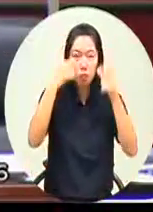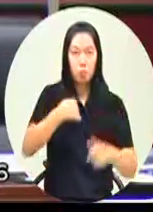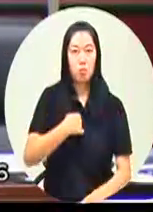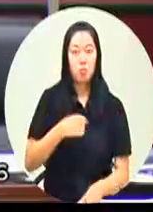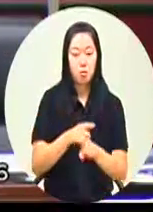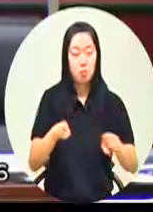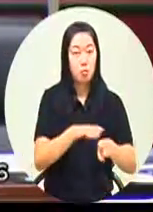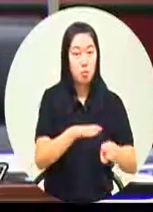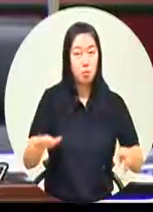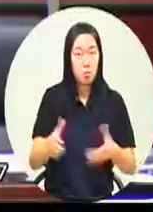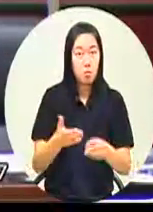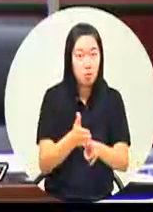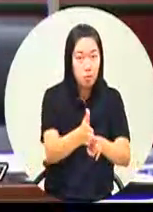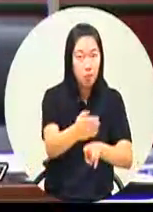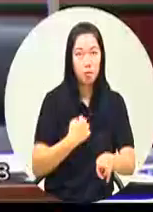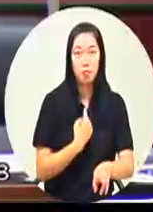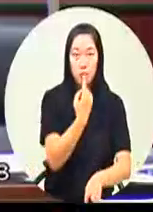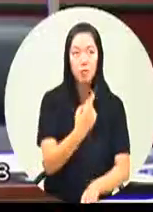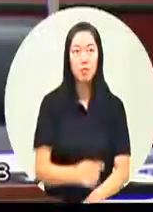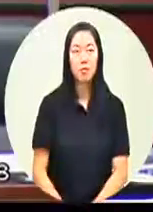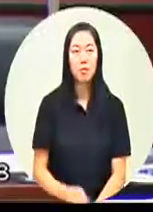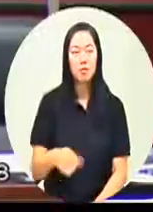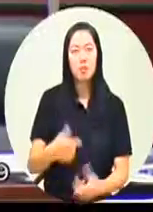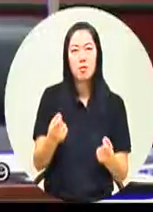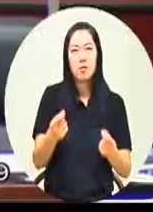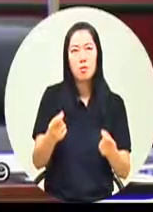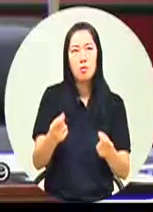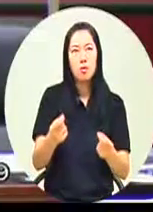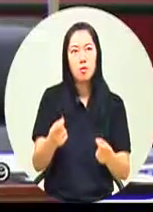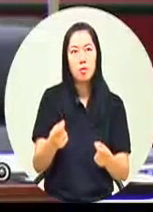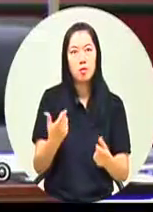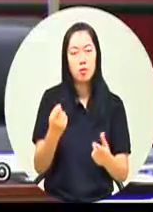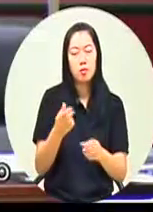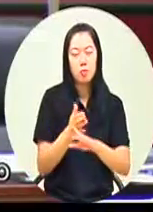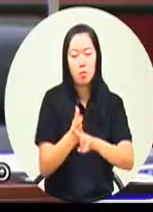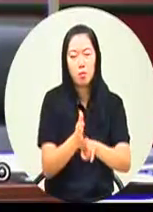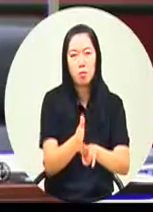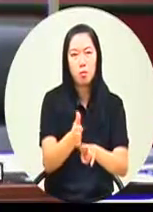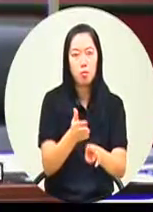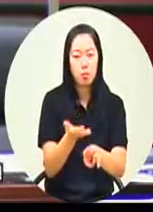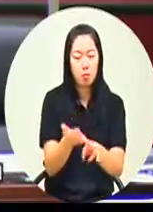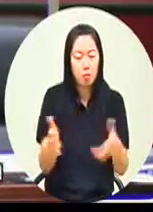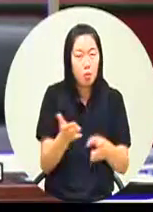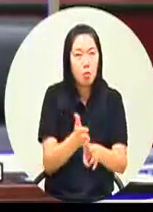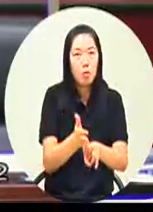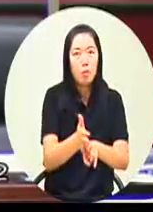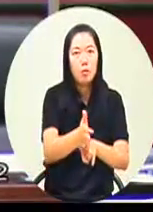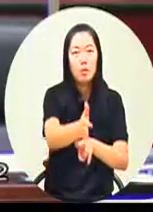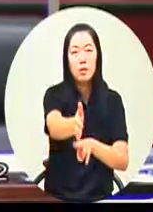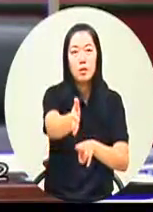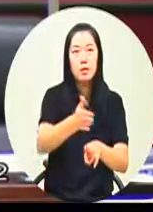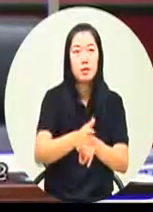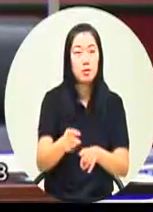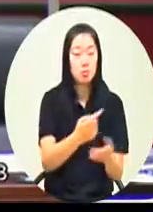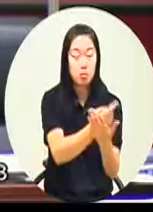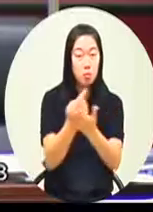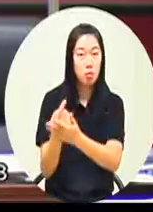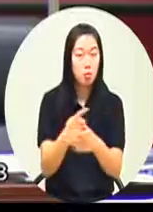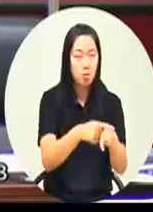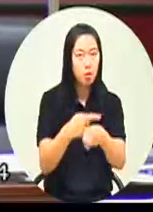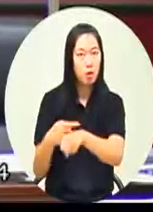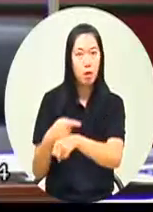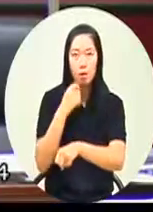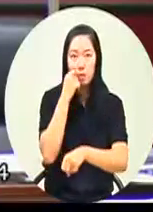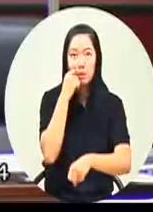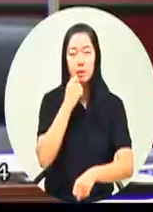轻轨，而且即使我们在用呢，也是久久经过那个路段经过一次啊。你要大家习惯，我跟吴局